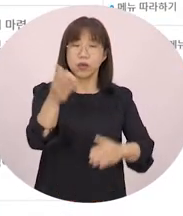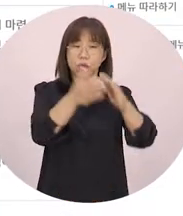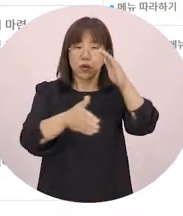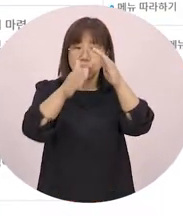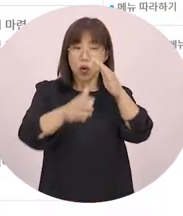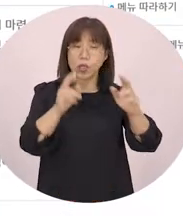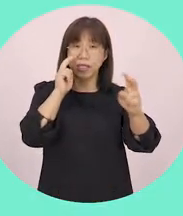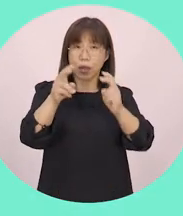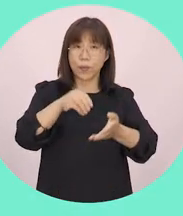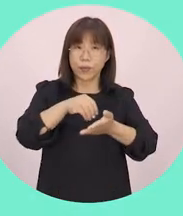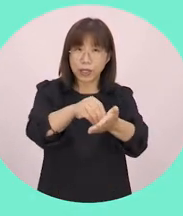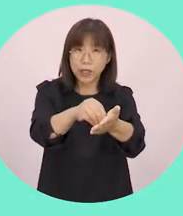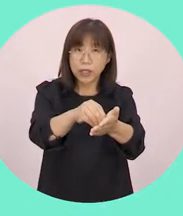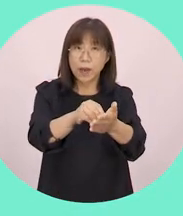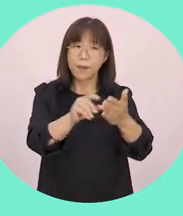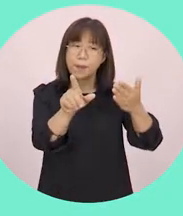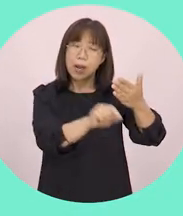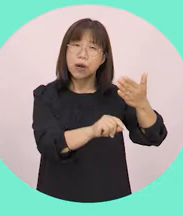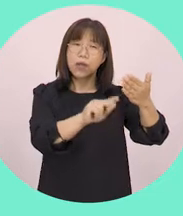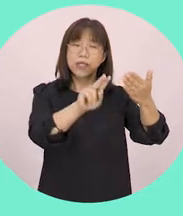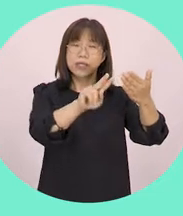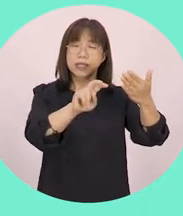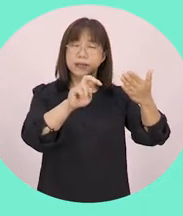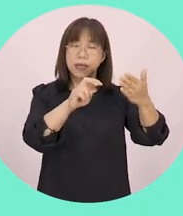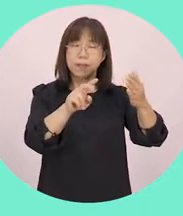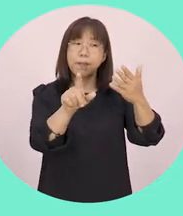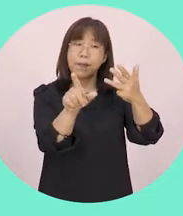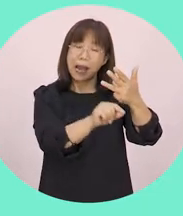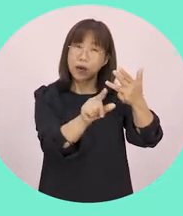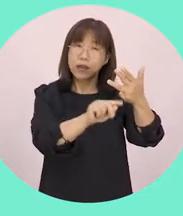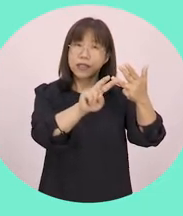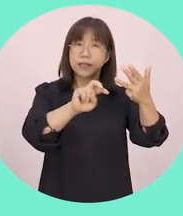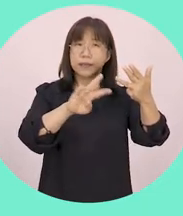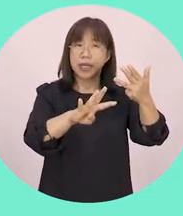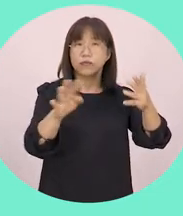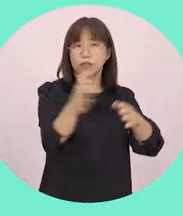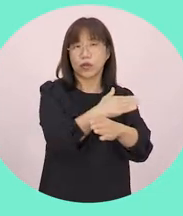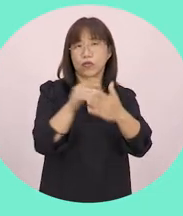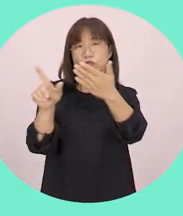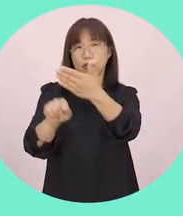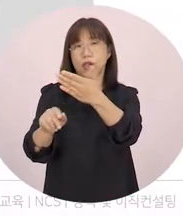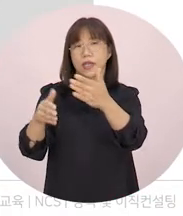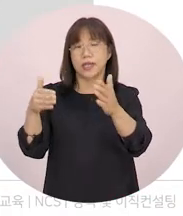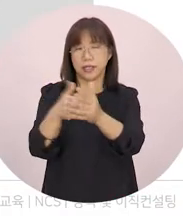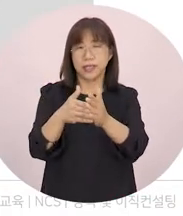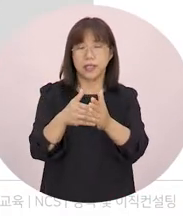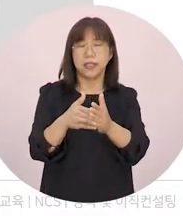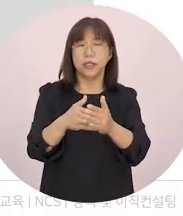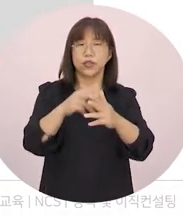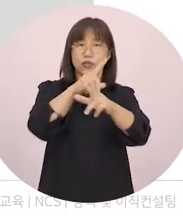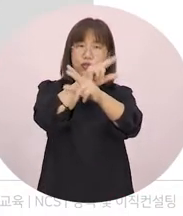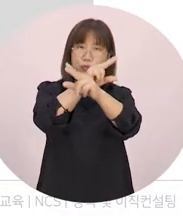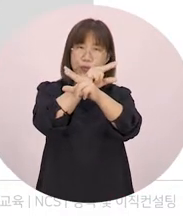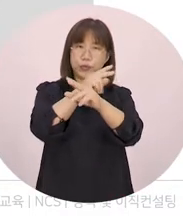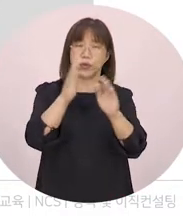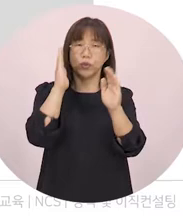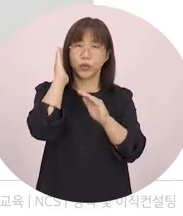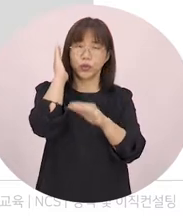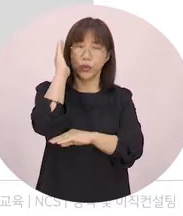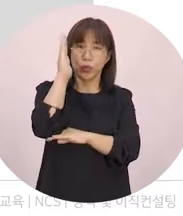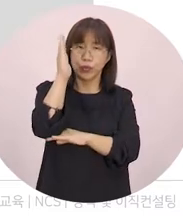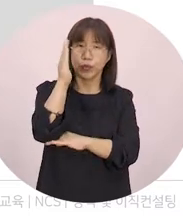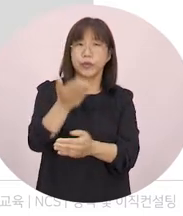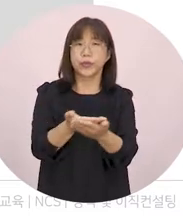공기업 채용 일정에 맞춰 8월 24일부터 9월 2일까지 줌을 활용한 온라인 수업을 진행합니다.